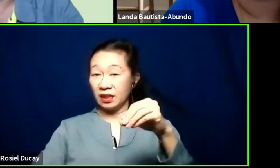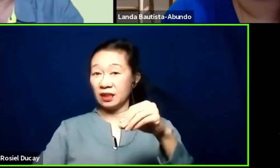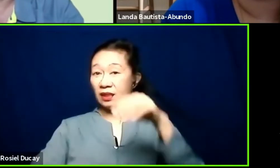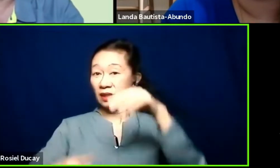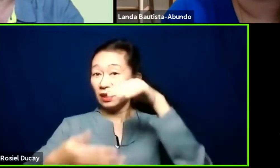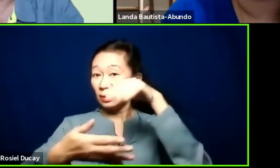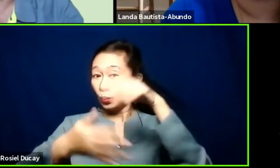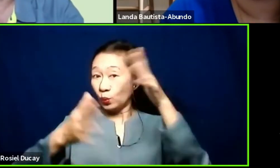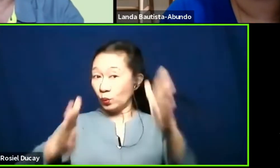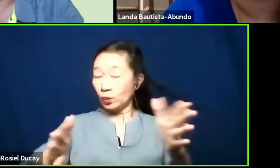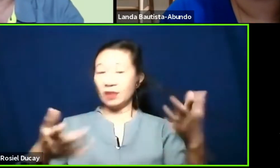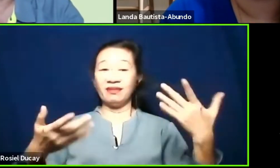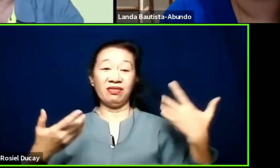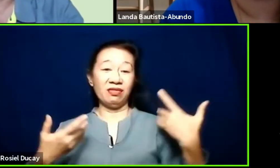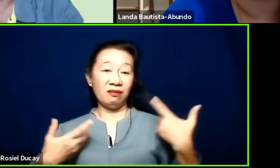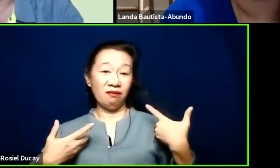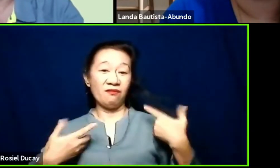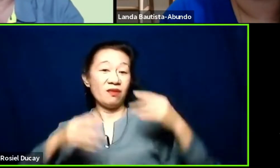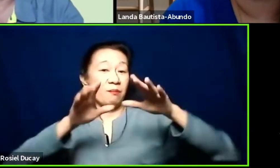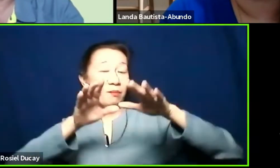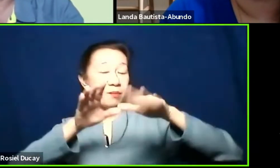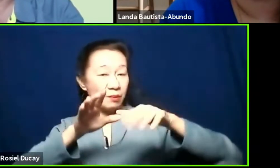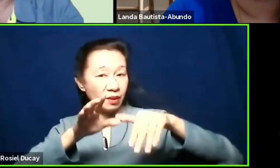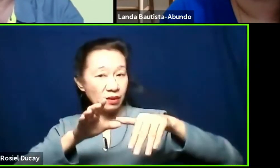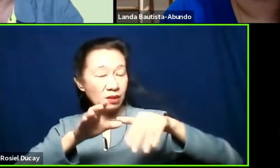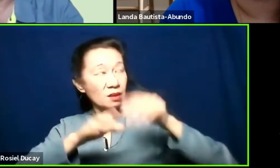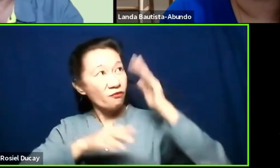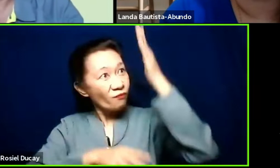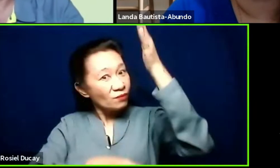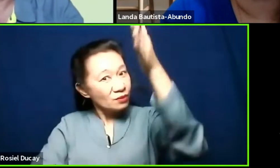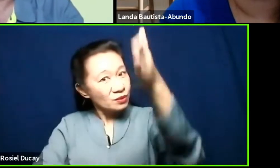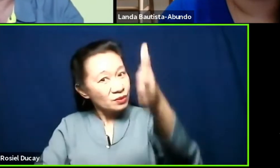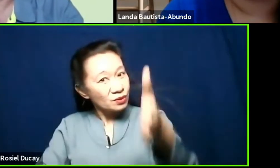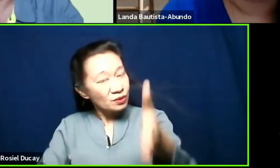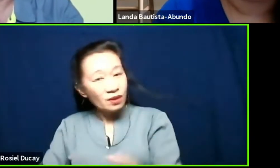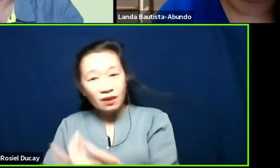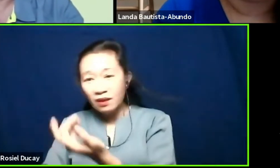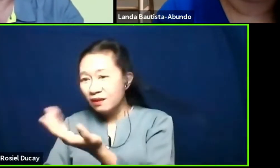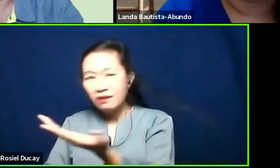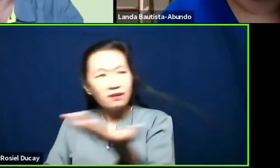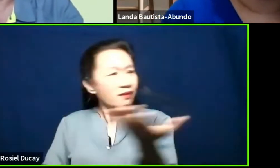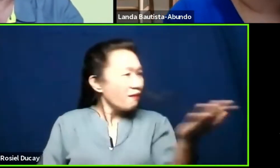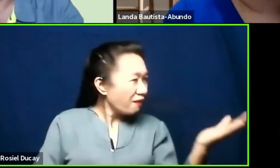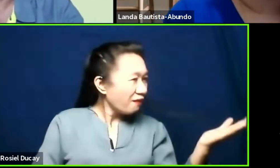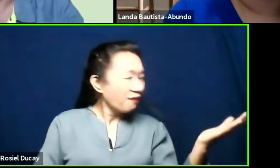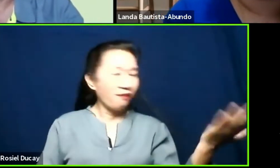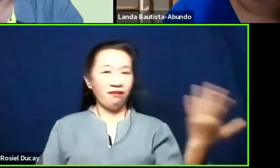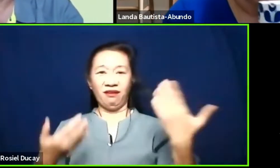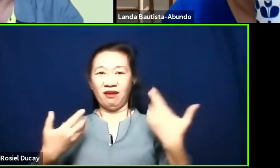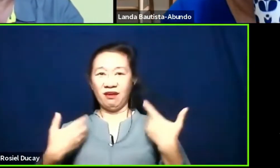estudyanteng may kapansanan na balang araw sila ay